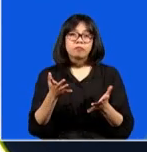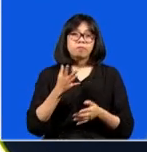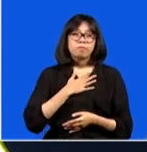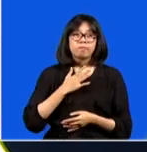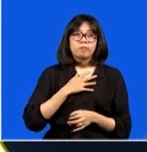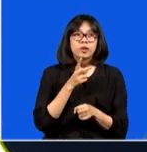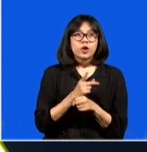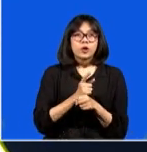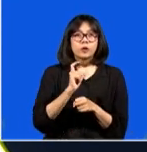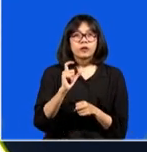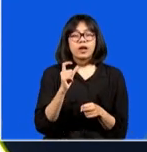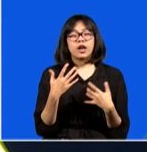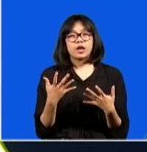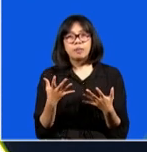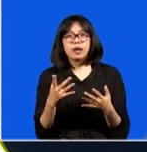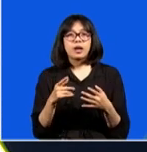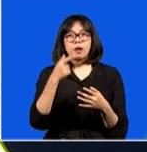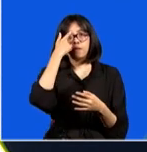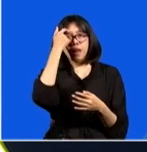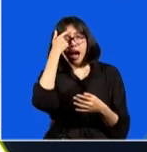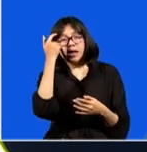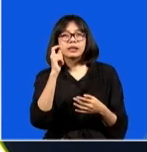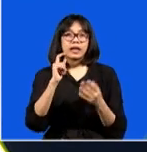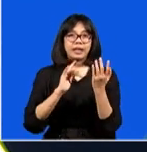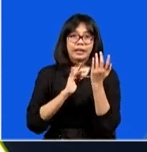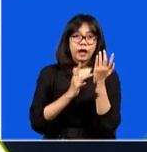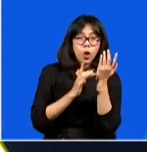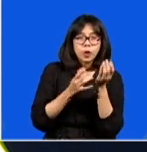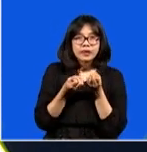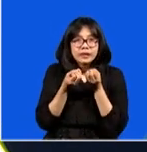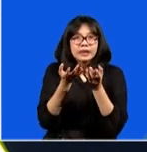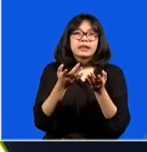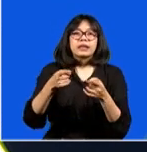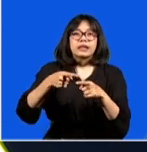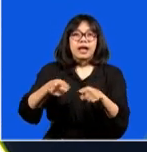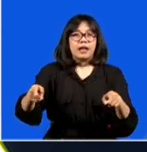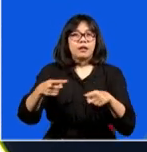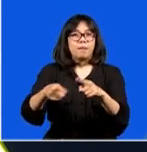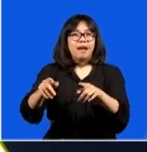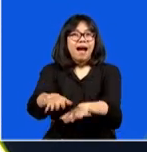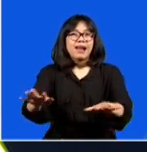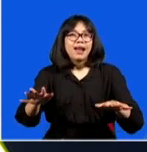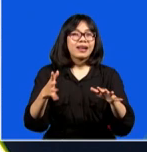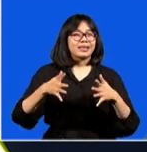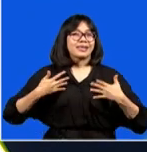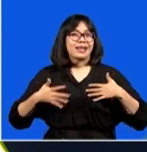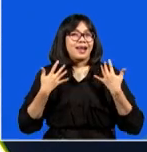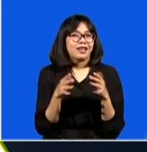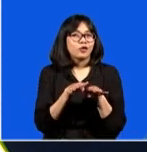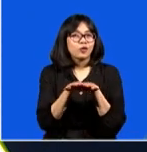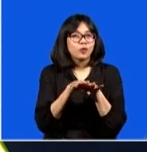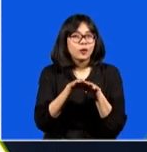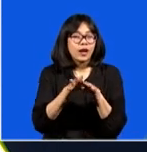menyajikan pembelajaran yang berbasis digital namun sesuai dengan kondisi murid tentunya Akhirnya saya membuat